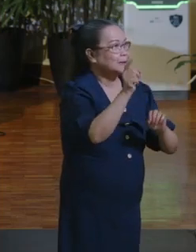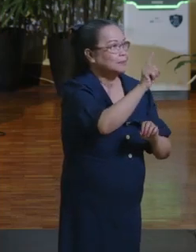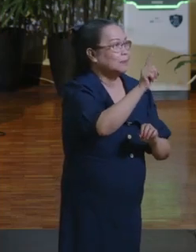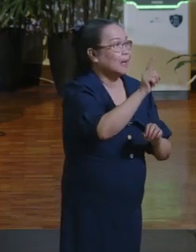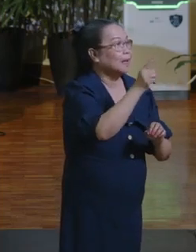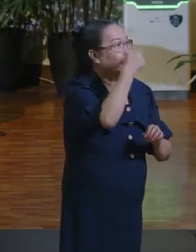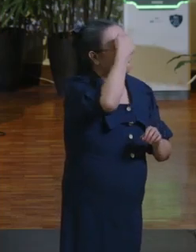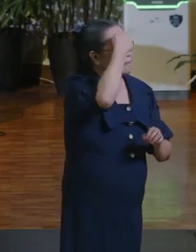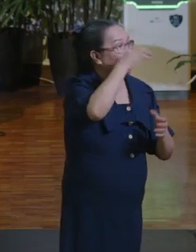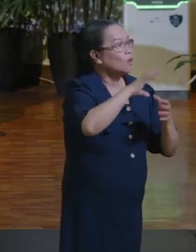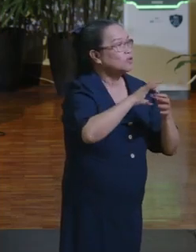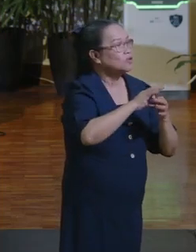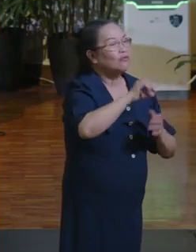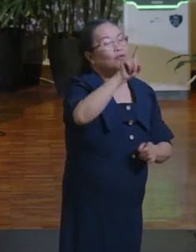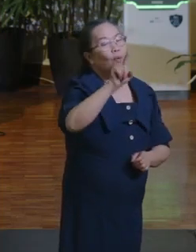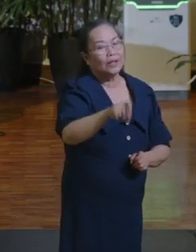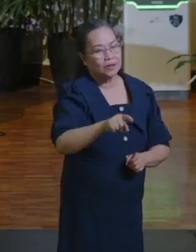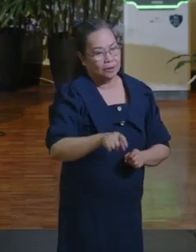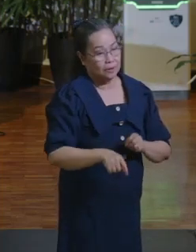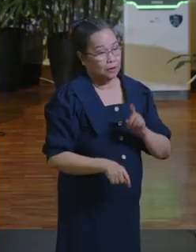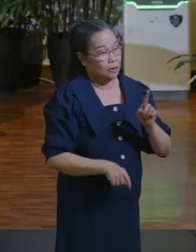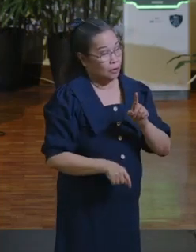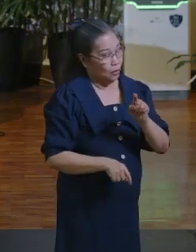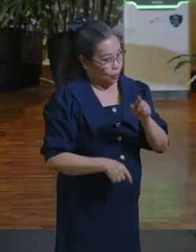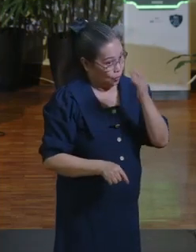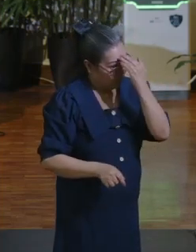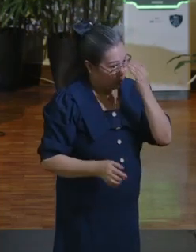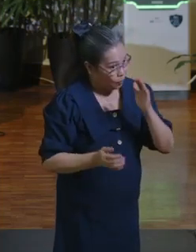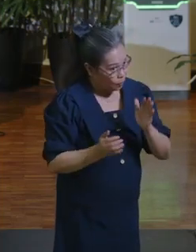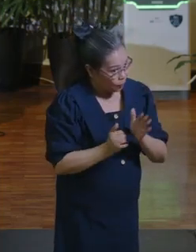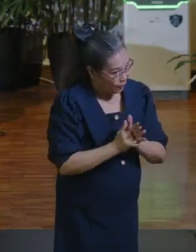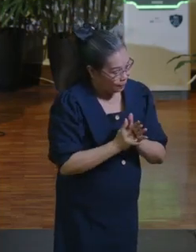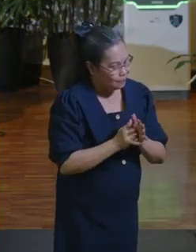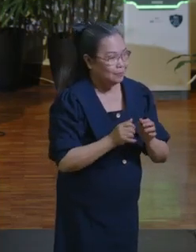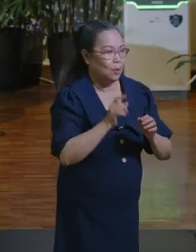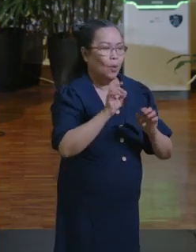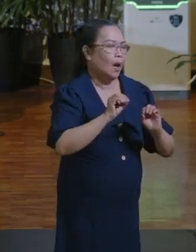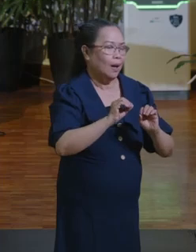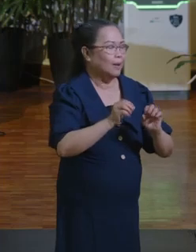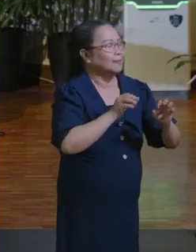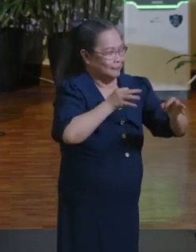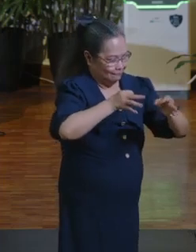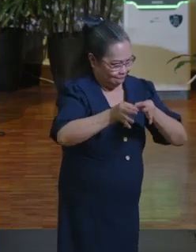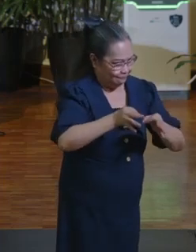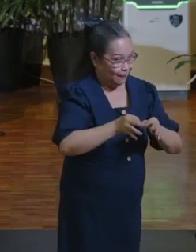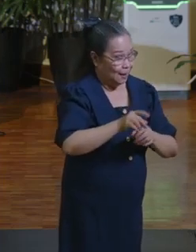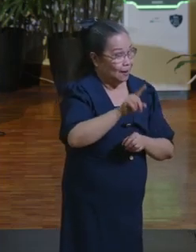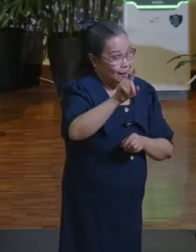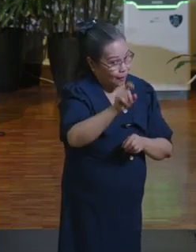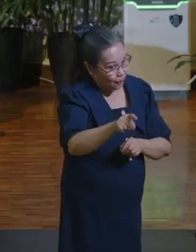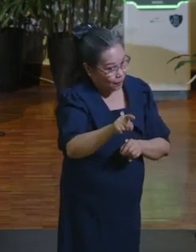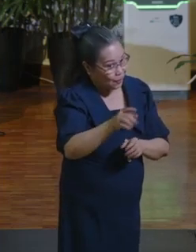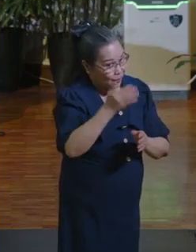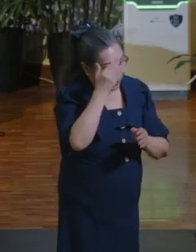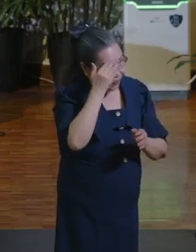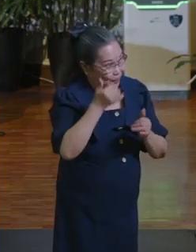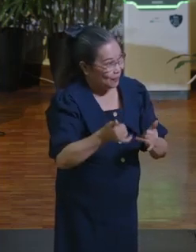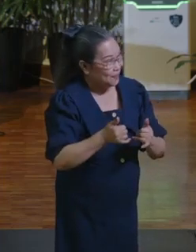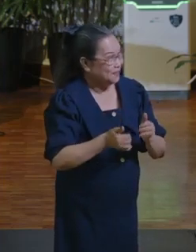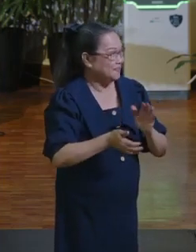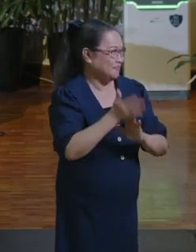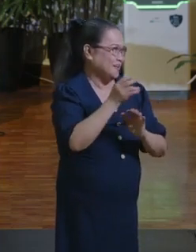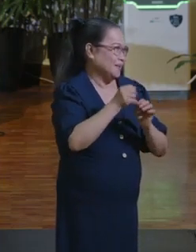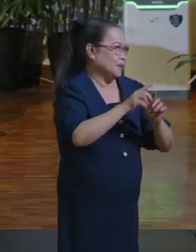mga akademya, no? So, itong pedagogos kasi, kaya natin ginagamit